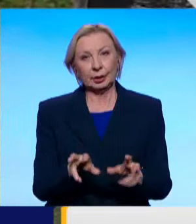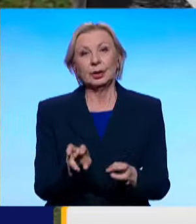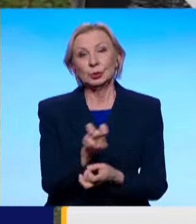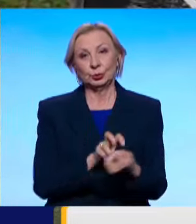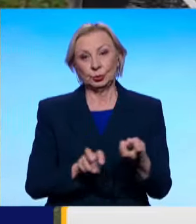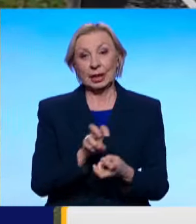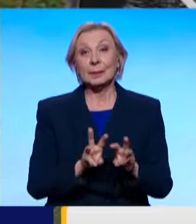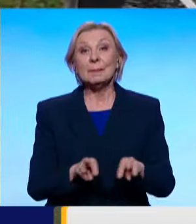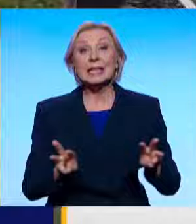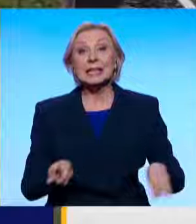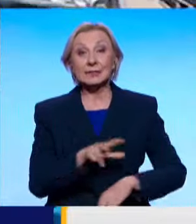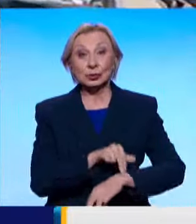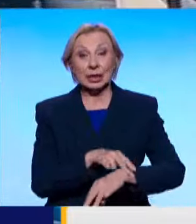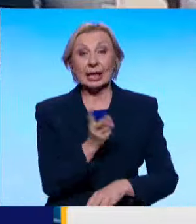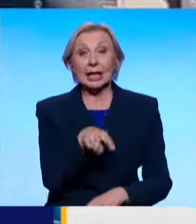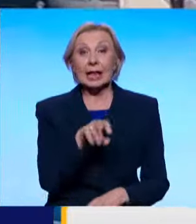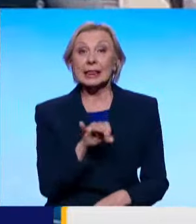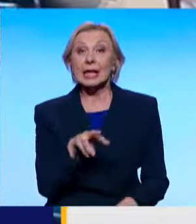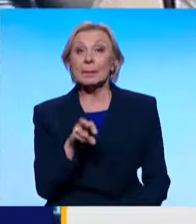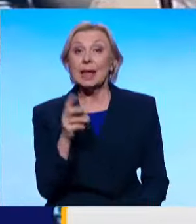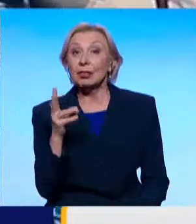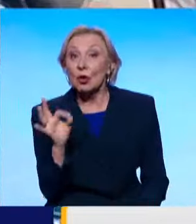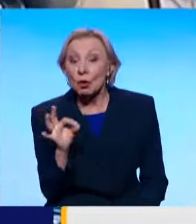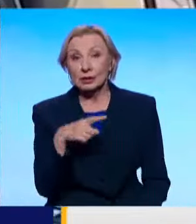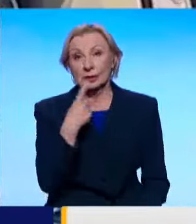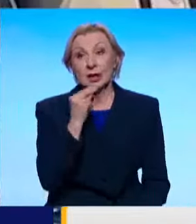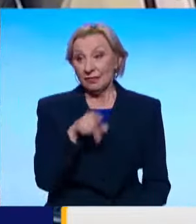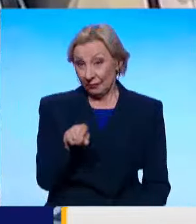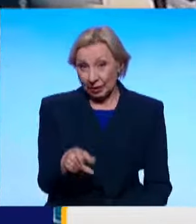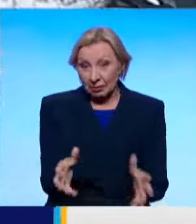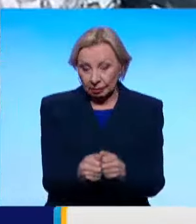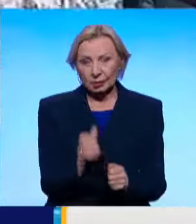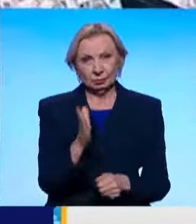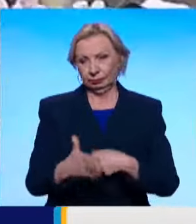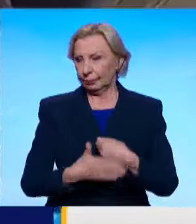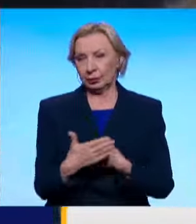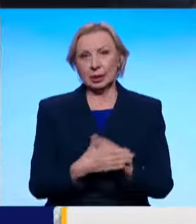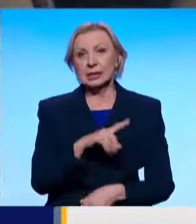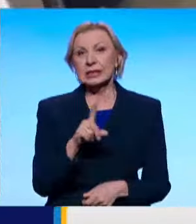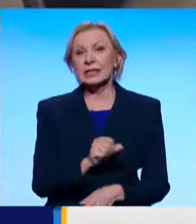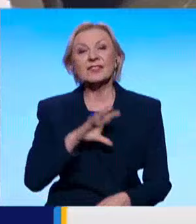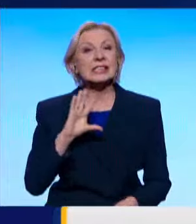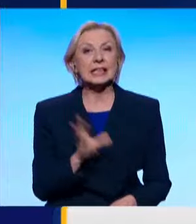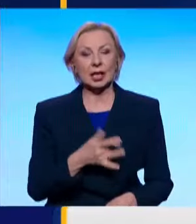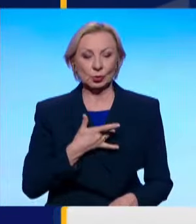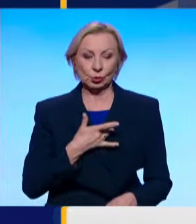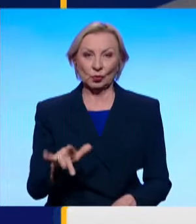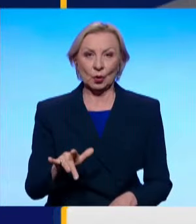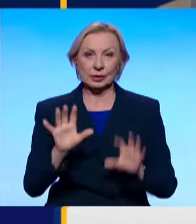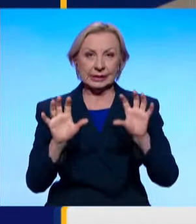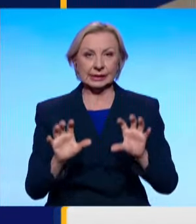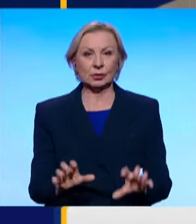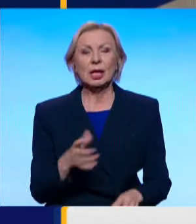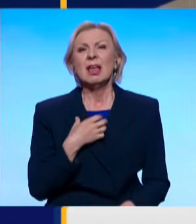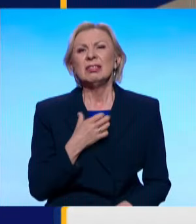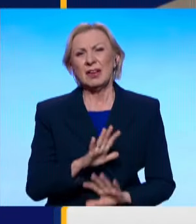підозрюваних. Міністр внутрішніх справ Ігор Клименко зазначив, що винні понесуть покарання за всією суворістю закону. Неважливо,